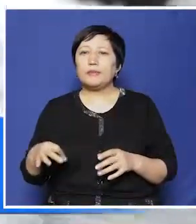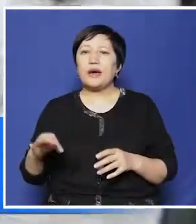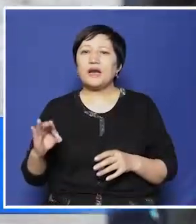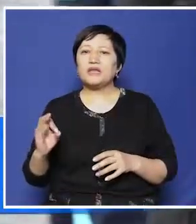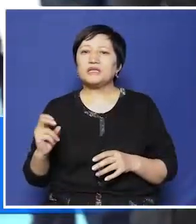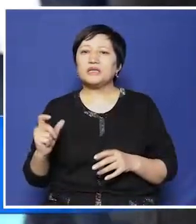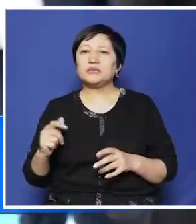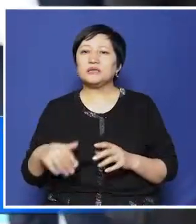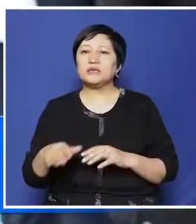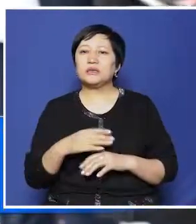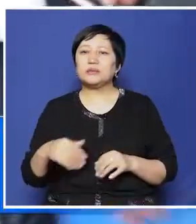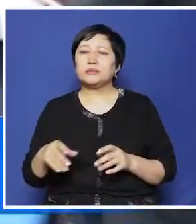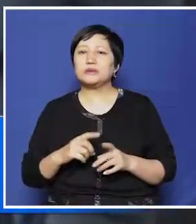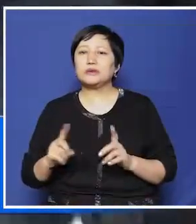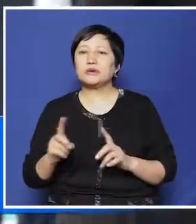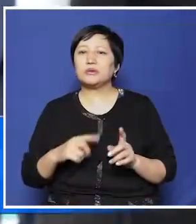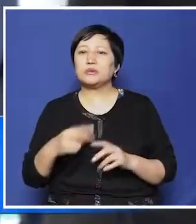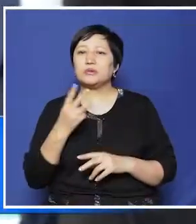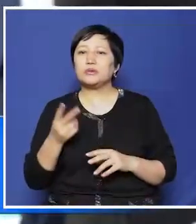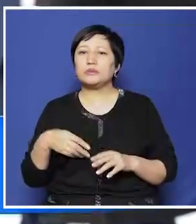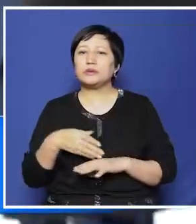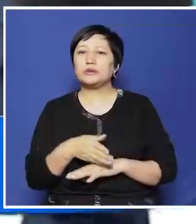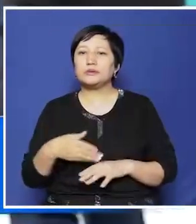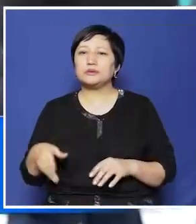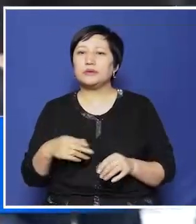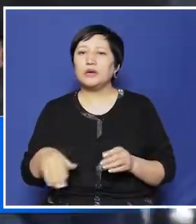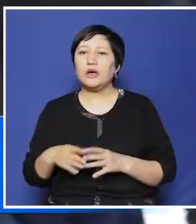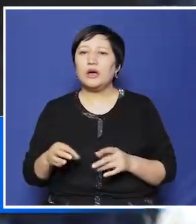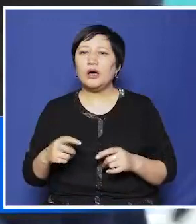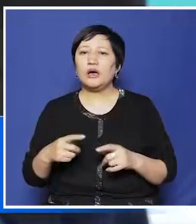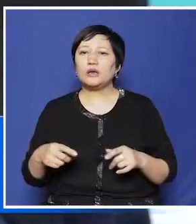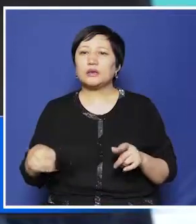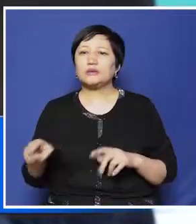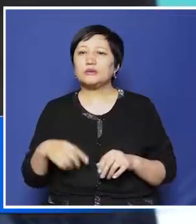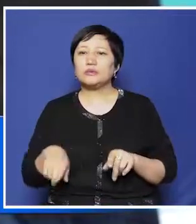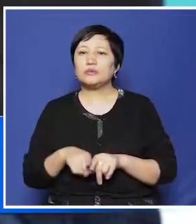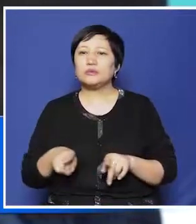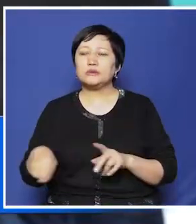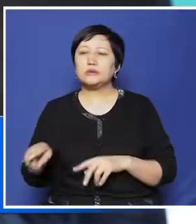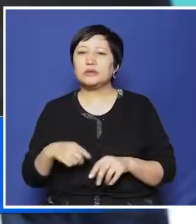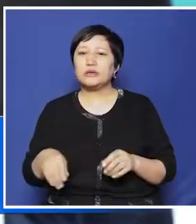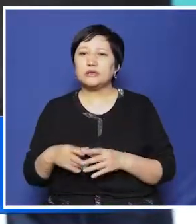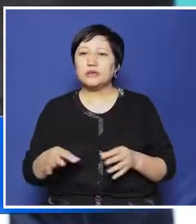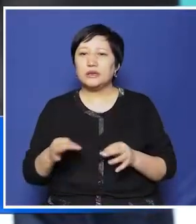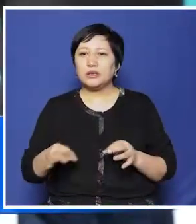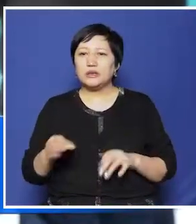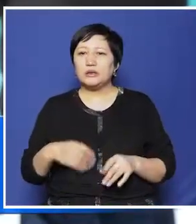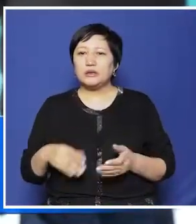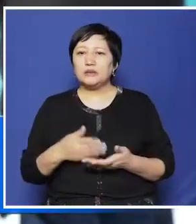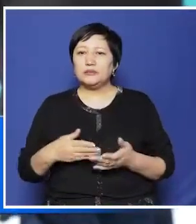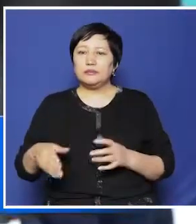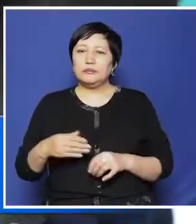съездерді қатысып көріп келе жатырмын. Әрине, әрқайсысы өзіне сәйкес ерекше болып, сол бүгінгі съездің